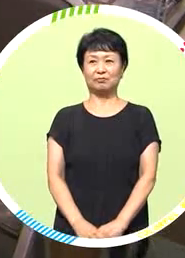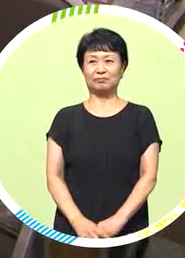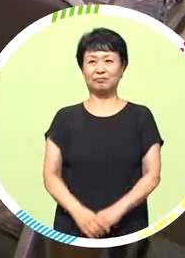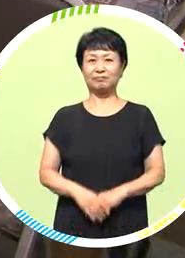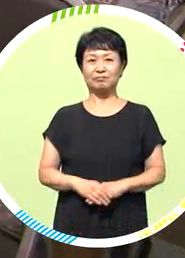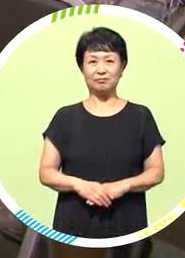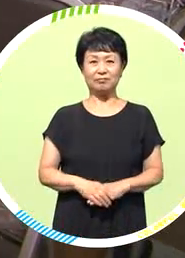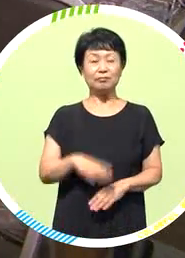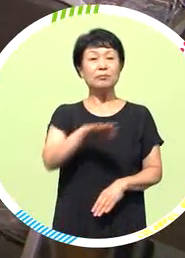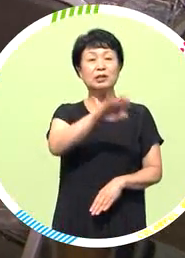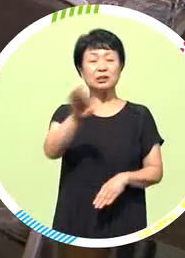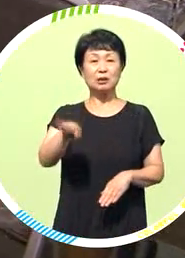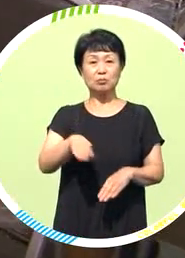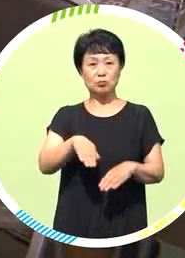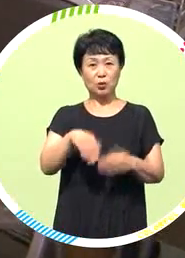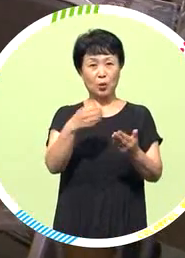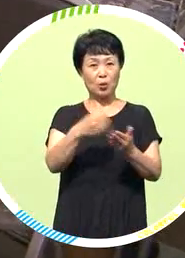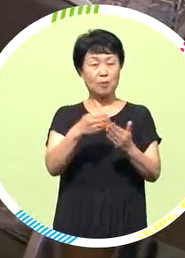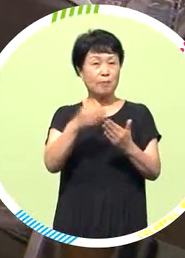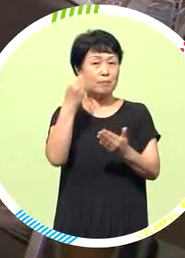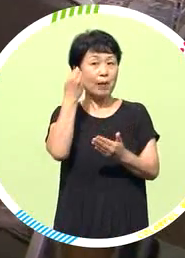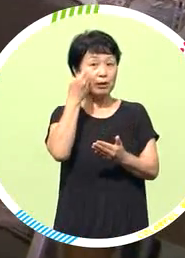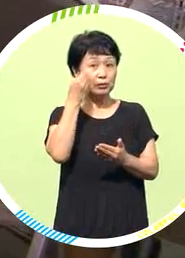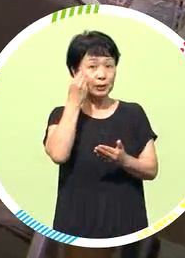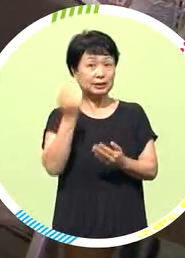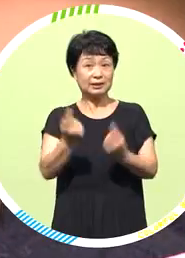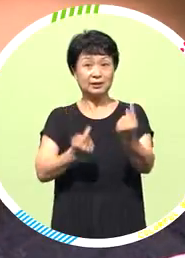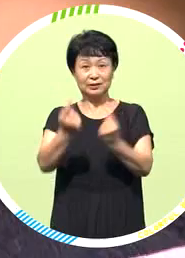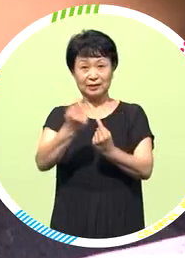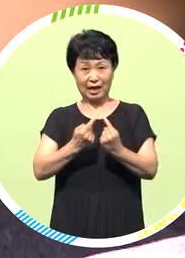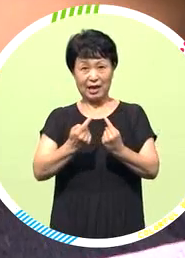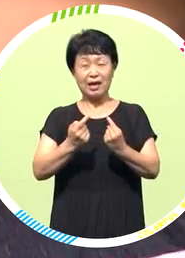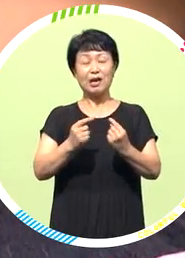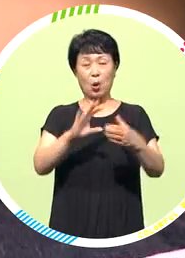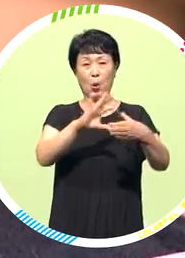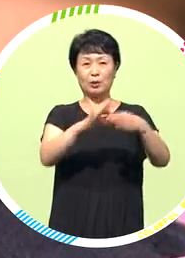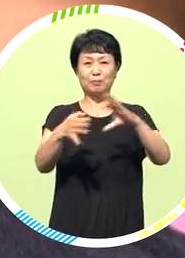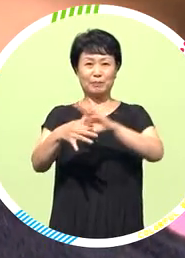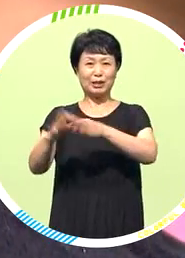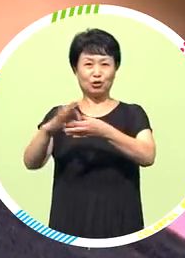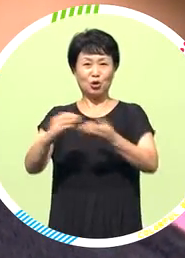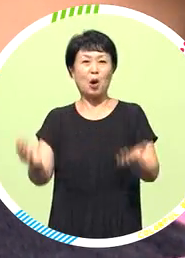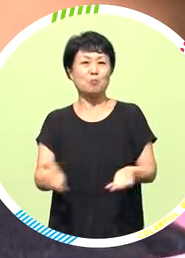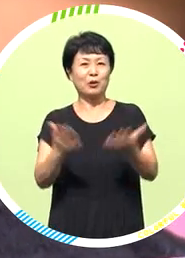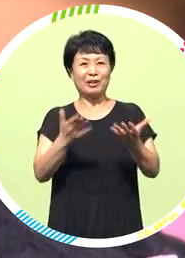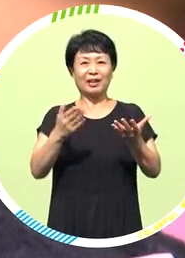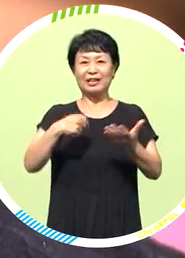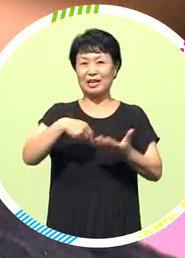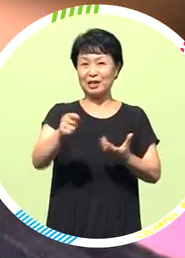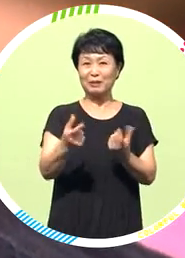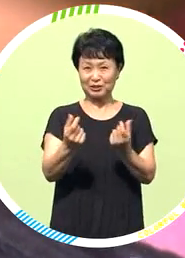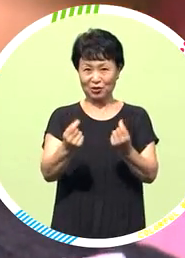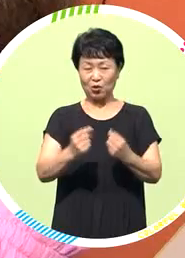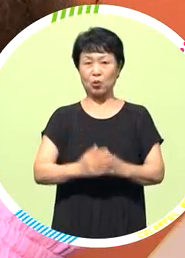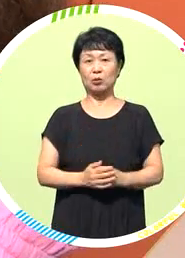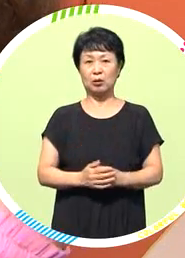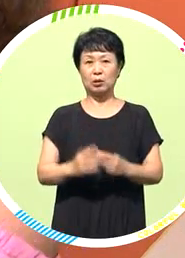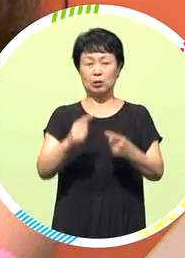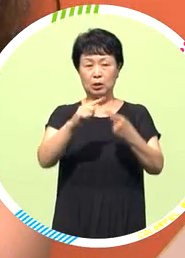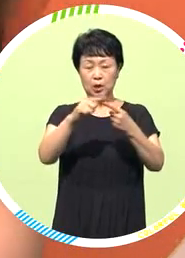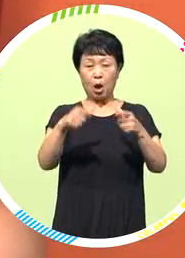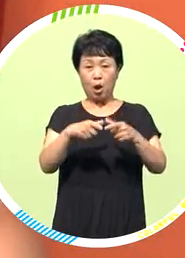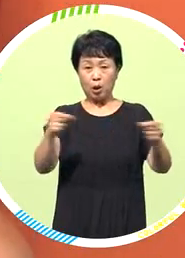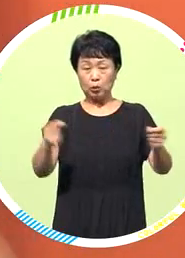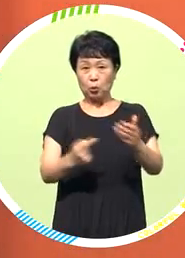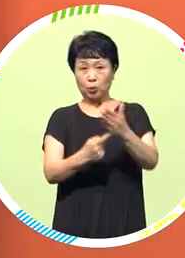さんもフェイスペインティングで大会を盛り上げましょう、うん、でですね、私実はほらもう一つ先生に教わってき